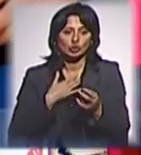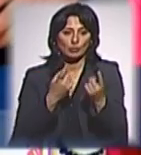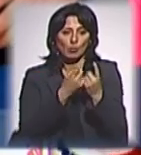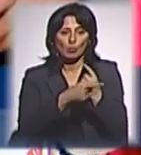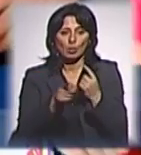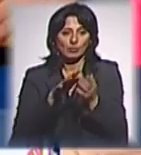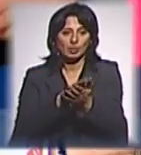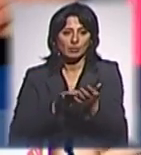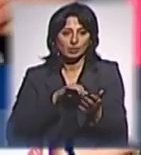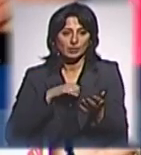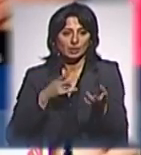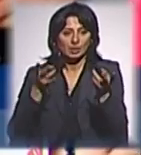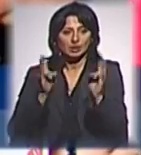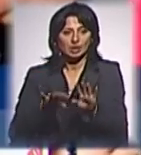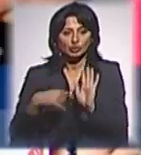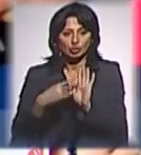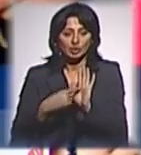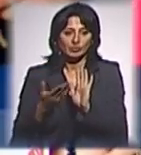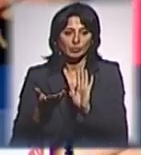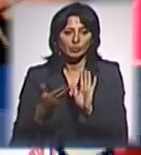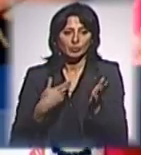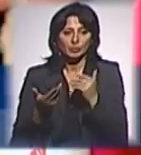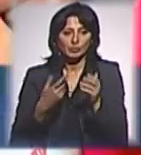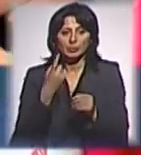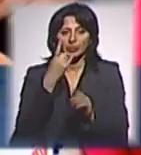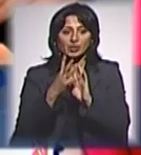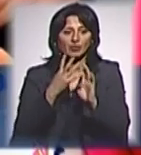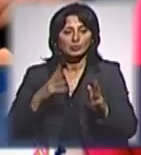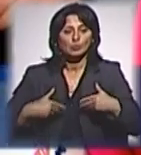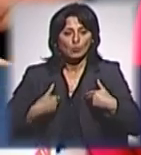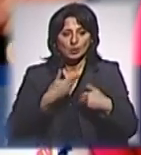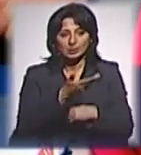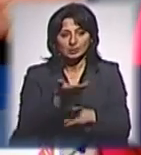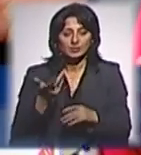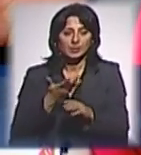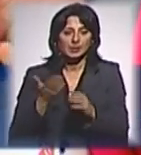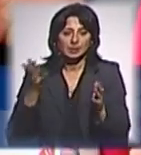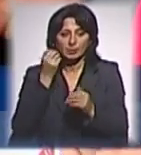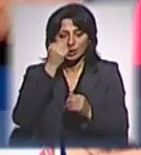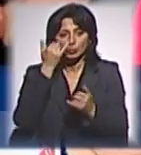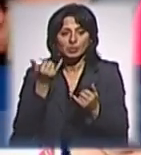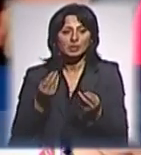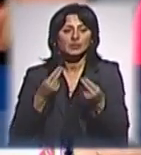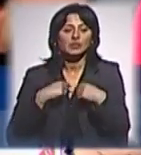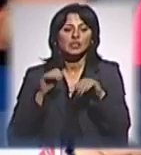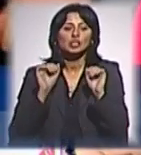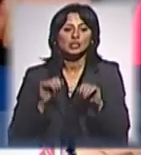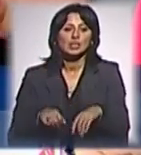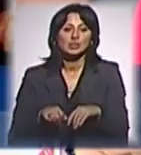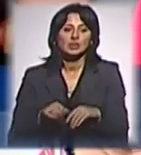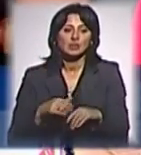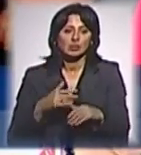კოლეგები განავრცობენ და თქვენც თუ დაგრჩებათ შეკითხვები ამ მიმართულებით. უპირველეს ყოვლისა მოგესალმებით, ძალიან დიდი მადლობა, რომ დღეს გვეძლევა